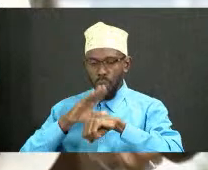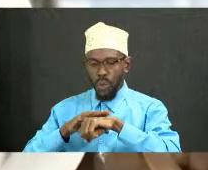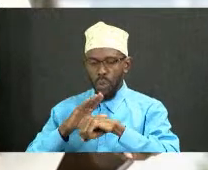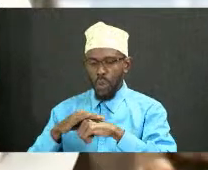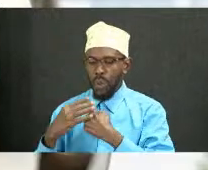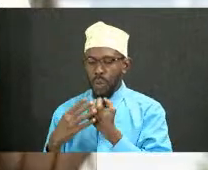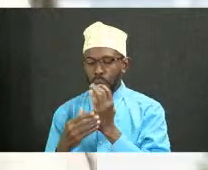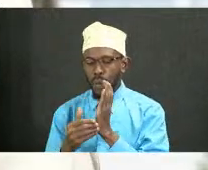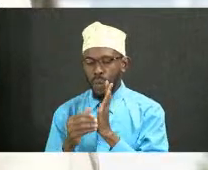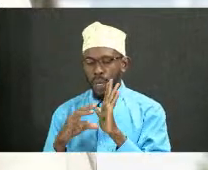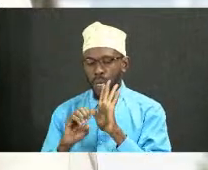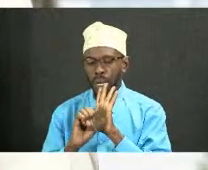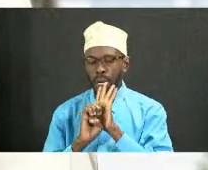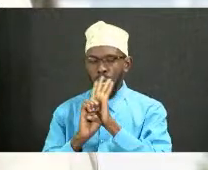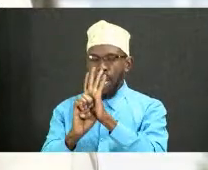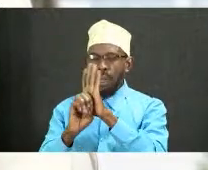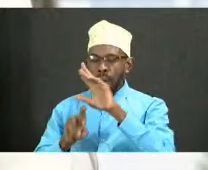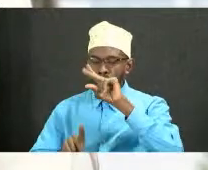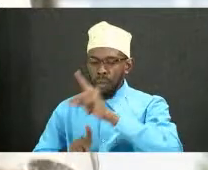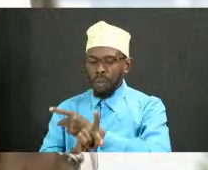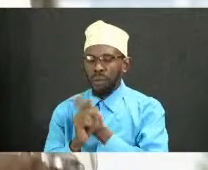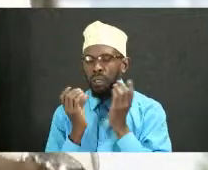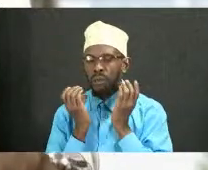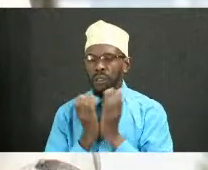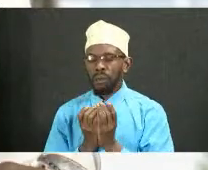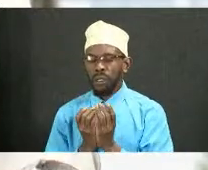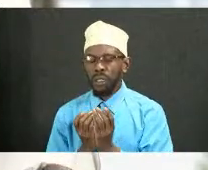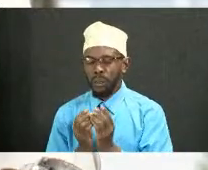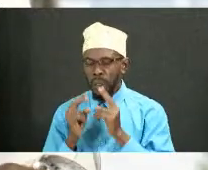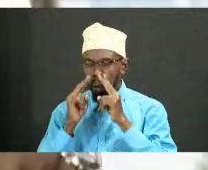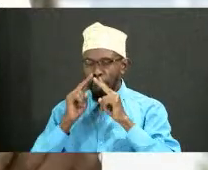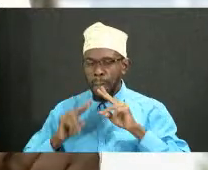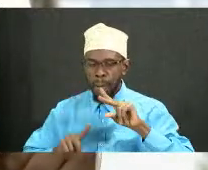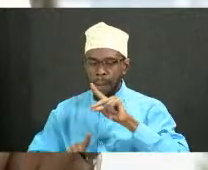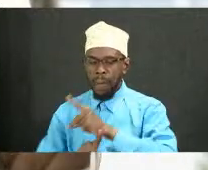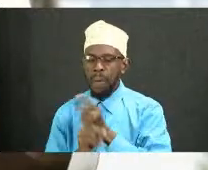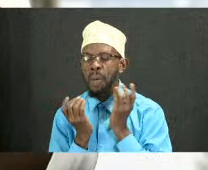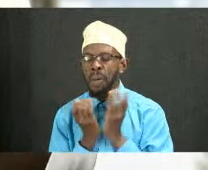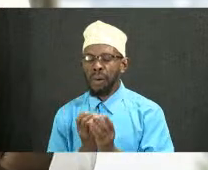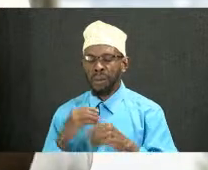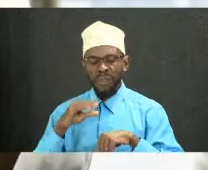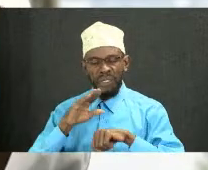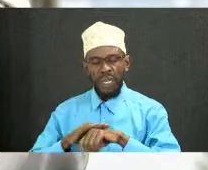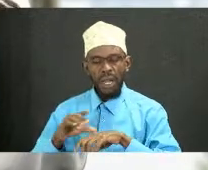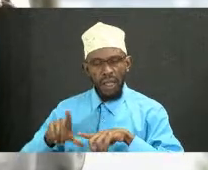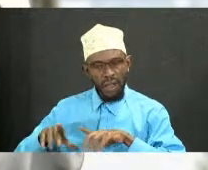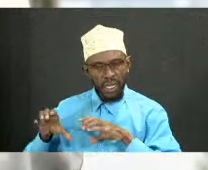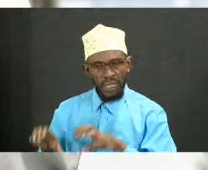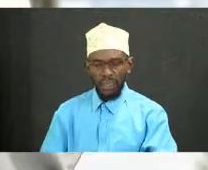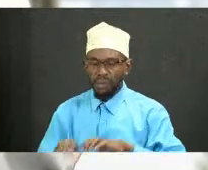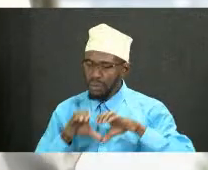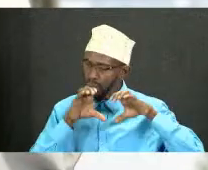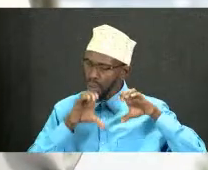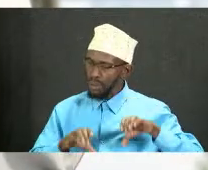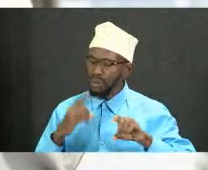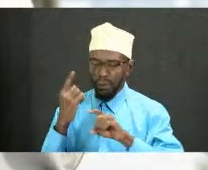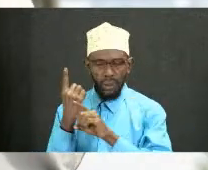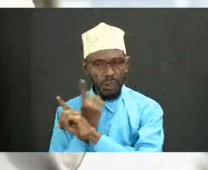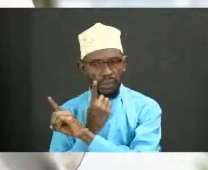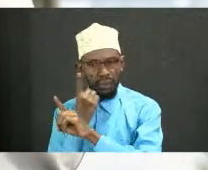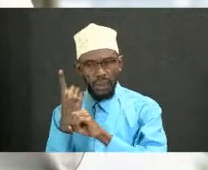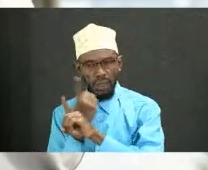kielelezo chema kwa Mtume Muhammad sallallahu alaihi wasallam. Mtume sallallahu alaihi wasallam amepata shida na dhiki